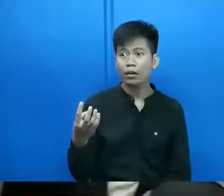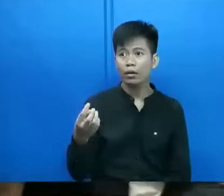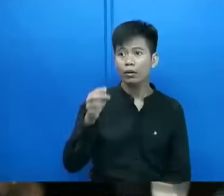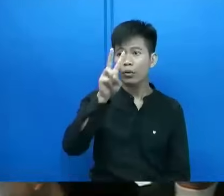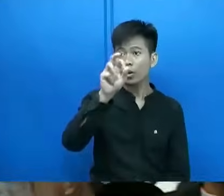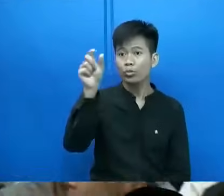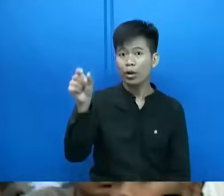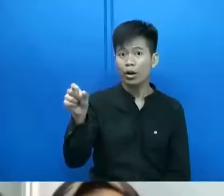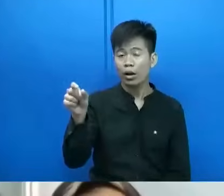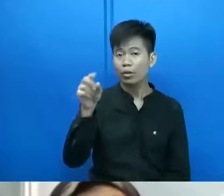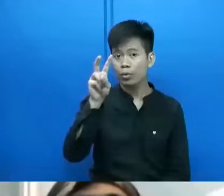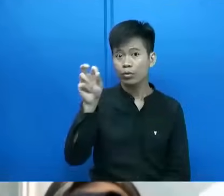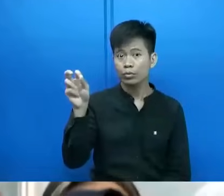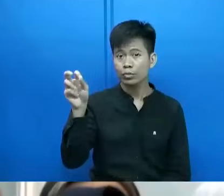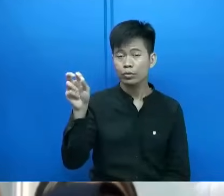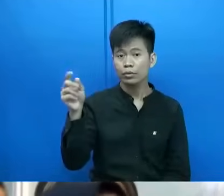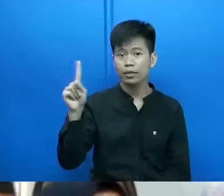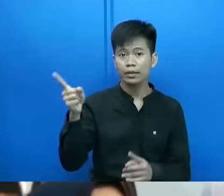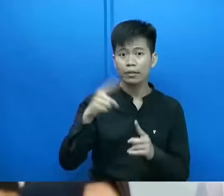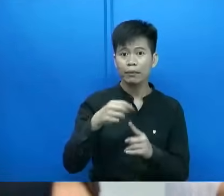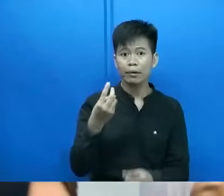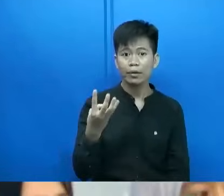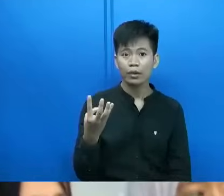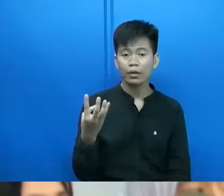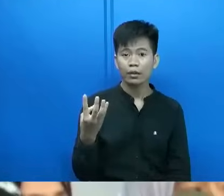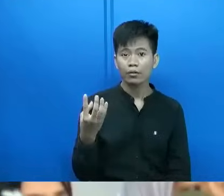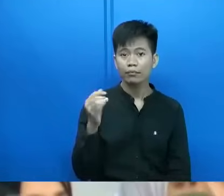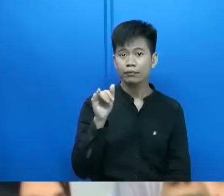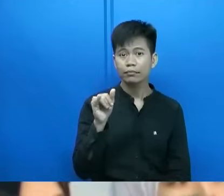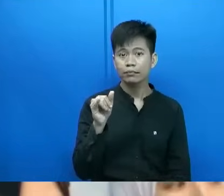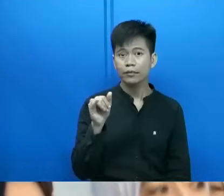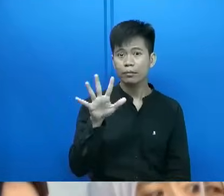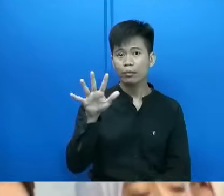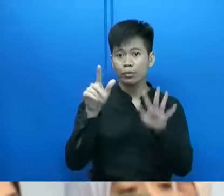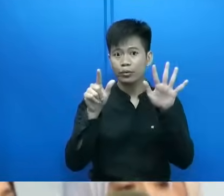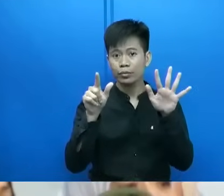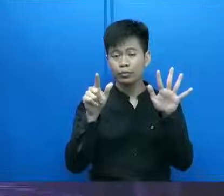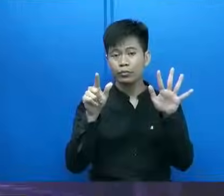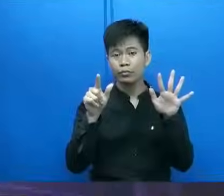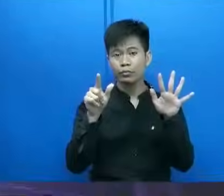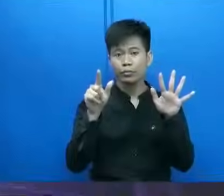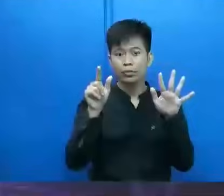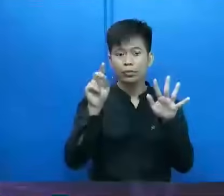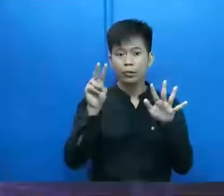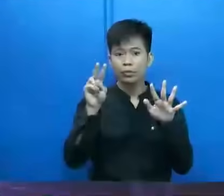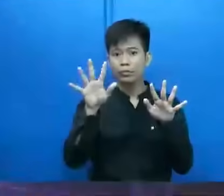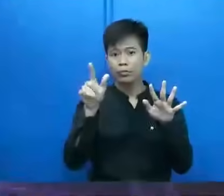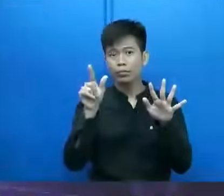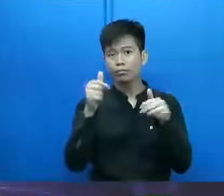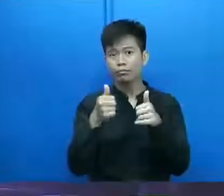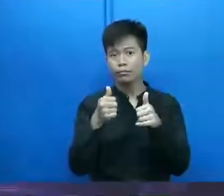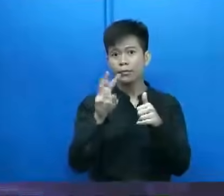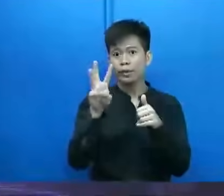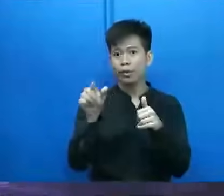200 orang. 200. Tadi saya berapa? Ya. 57. 257. Baik, ini 3 orang